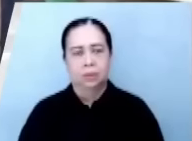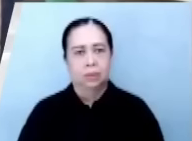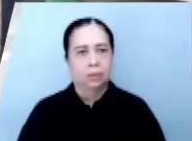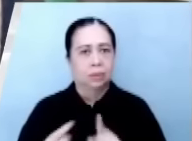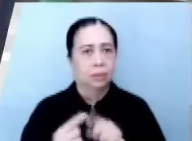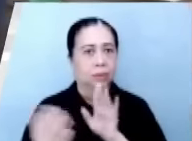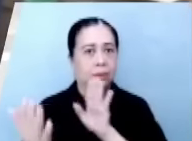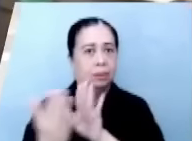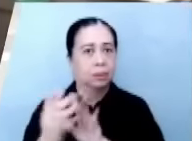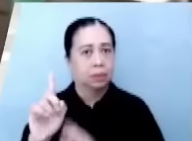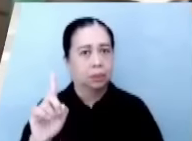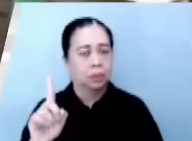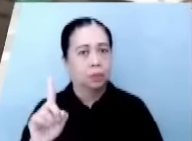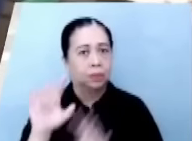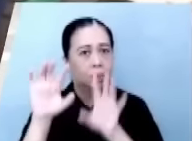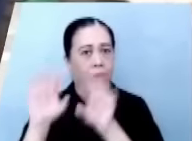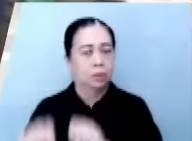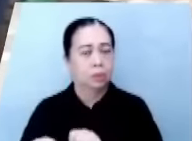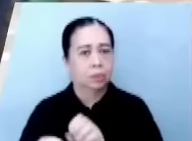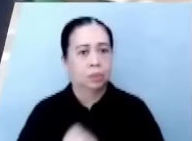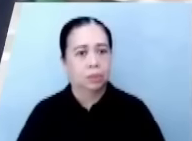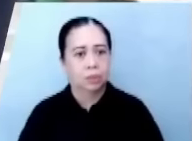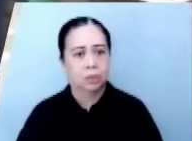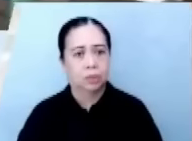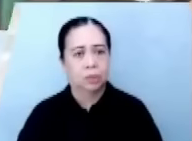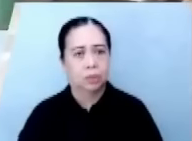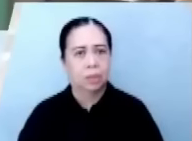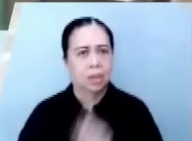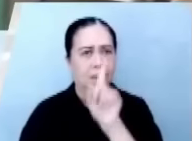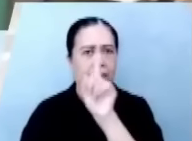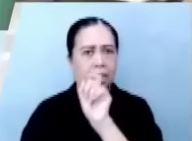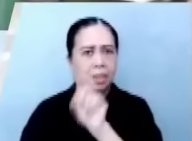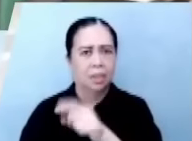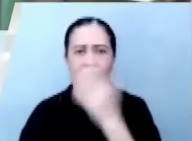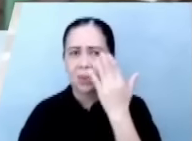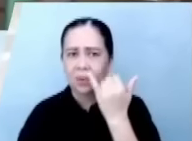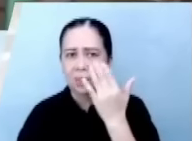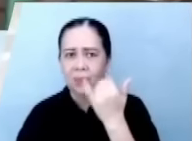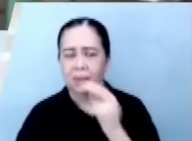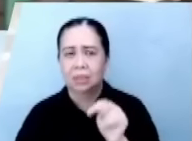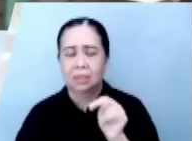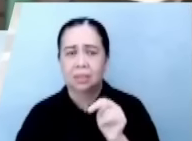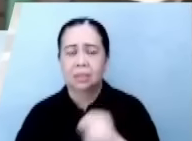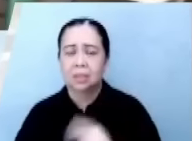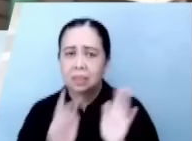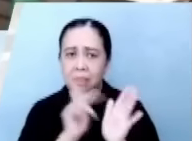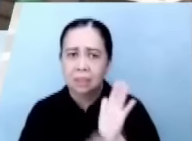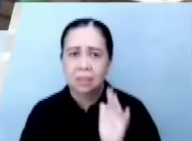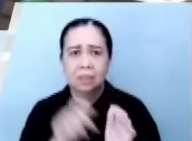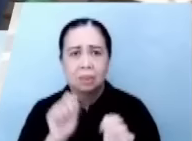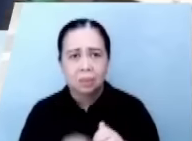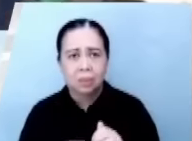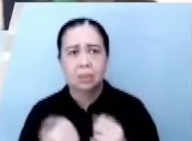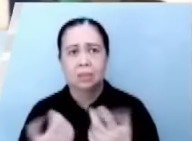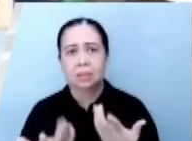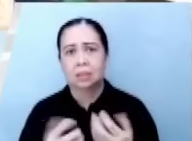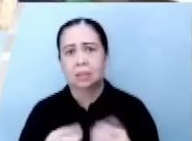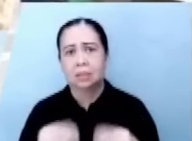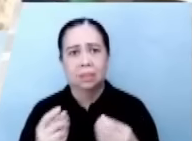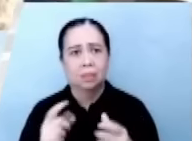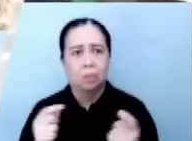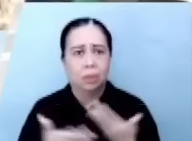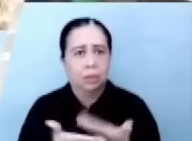isang nahuli nila, tatanungin ko lang po bakit kailangan yung barilin pa. Pwede naman namin po ibigay yung posisyon na gusto